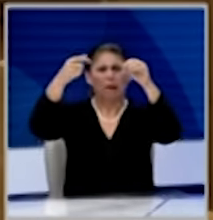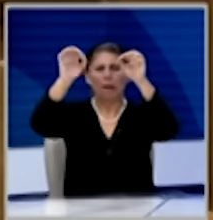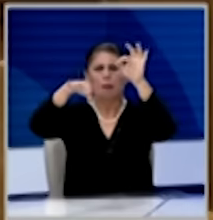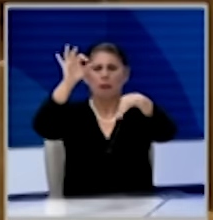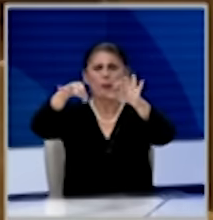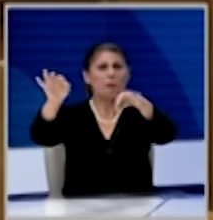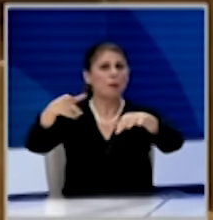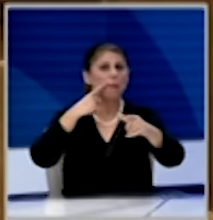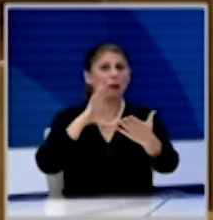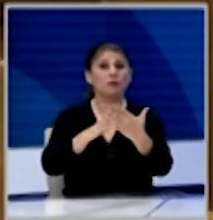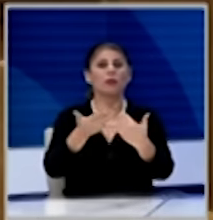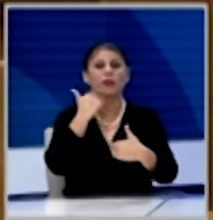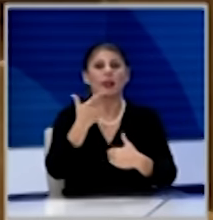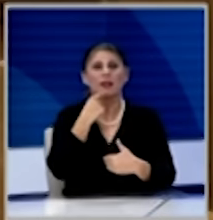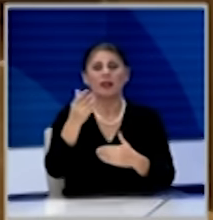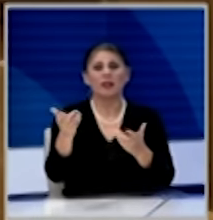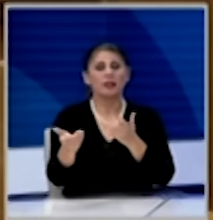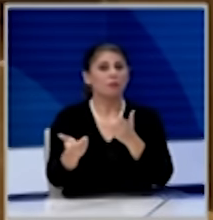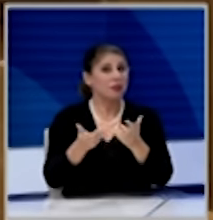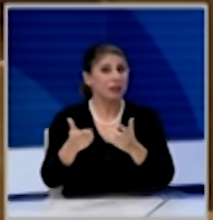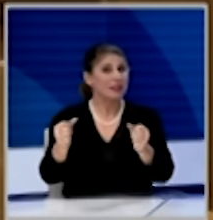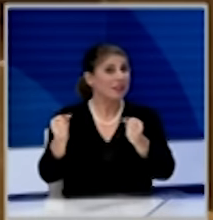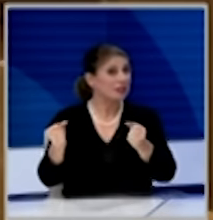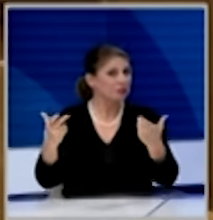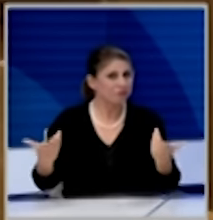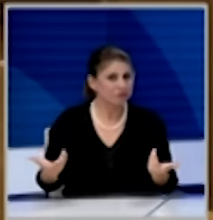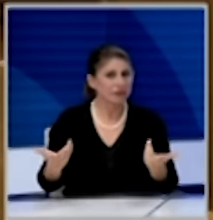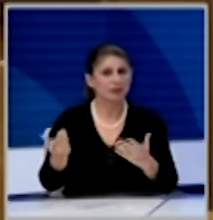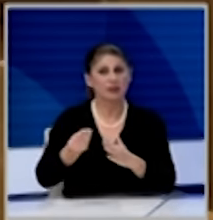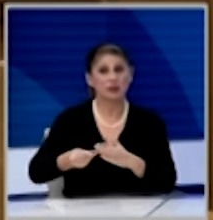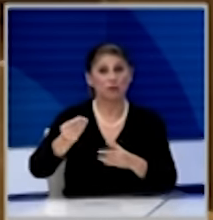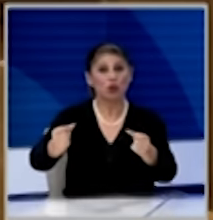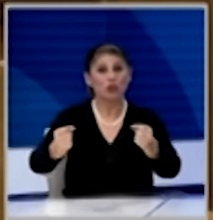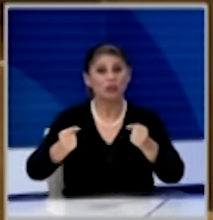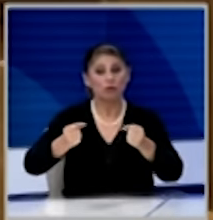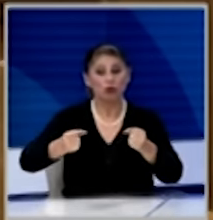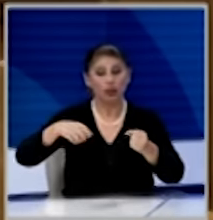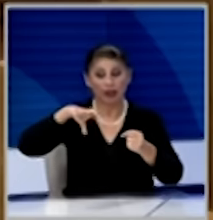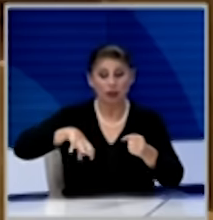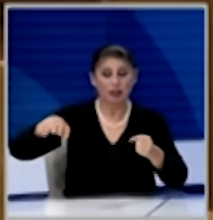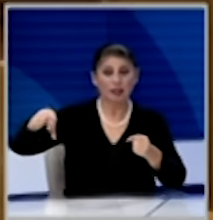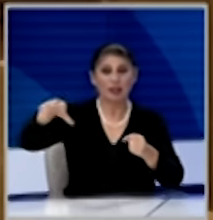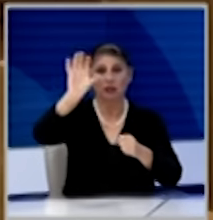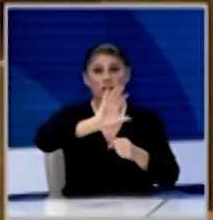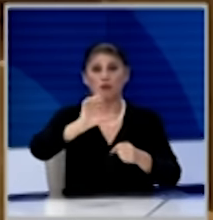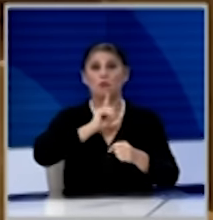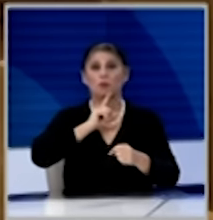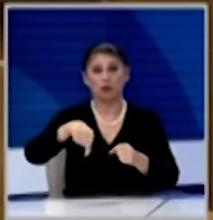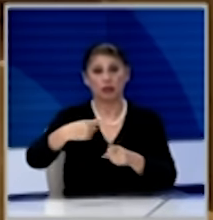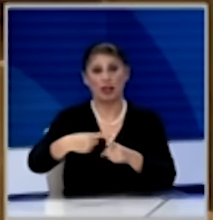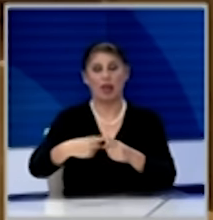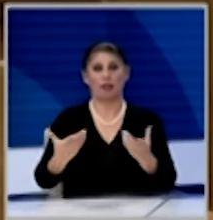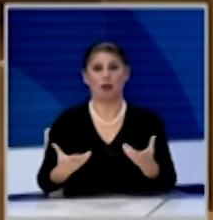καλοκαιρινές πυρκαγιές ή οι σεισμοί στην πιο σεισμογενή χώρα της ευρώπης όπως είναι η πατρίδα